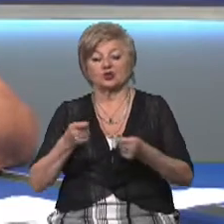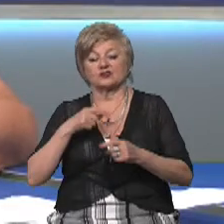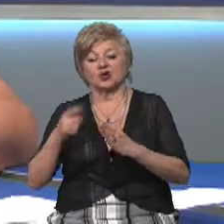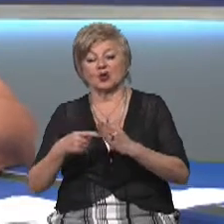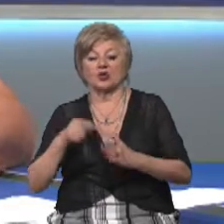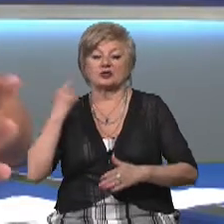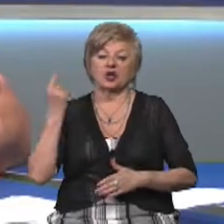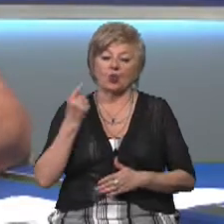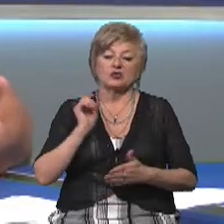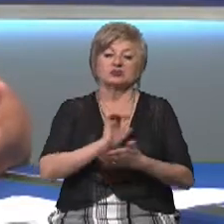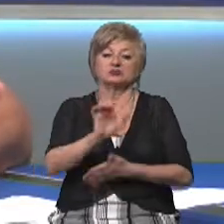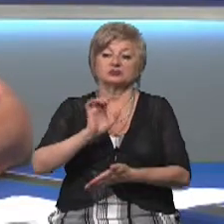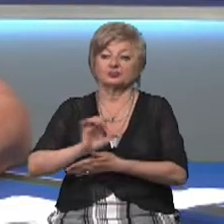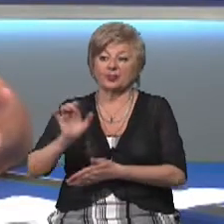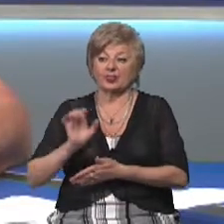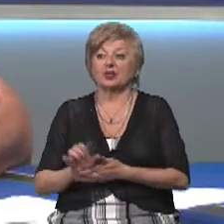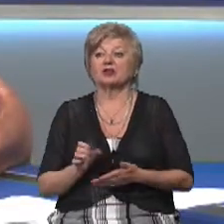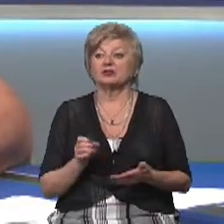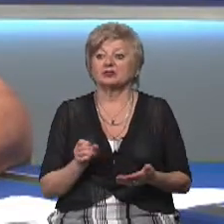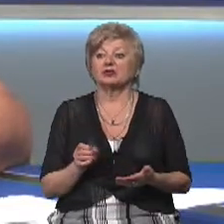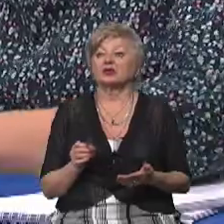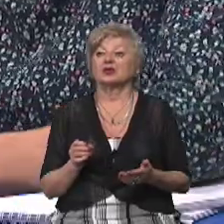области. Ну, то есть